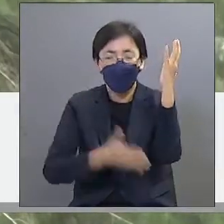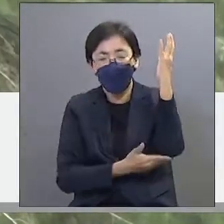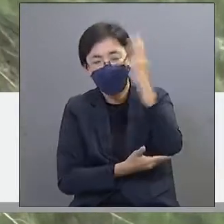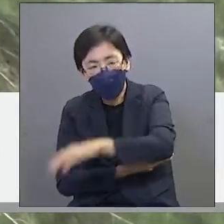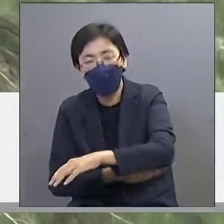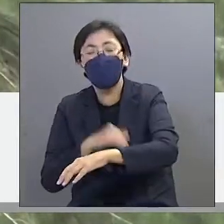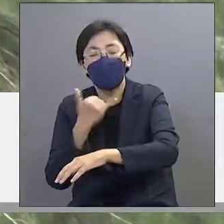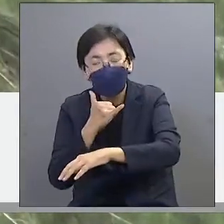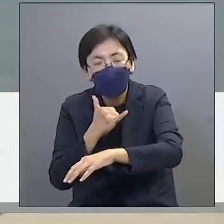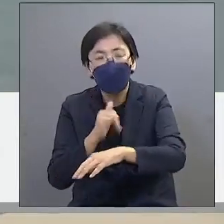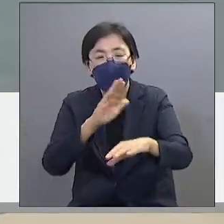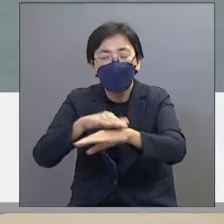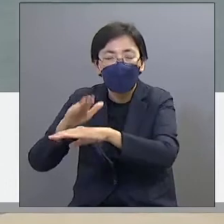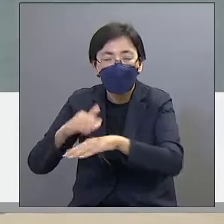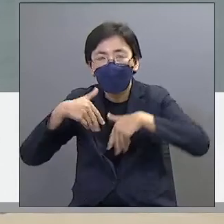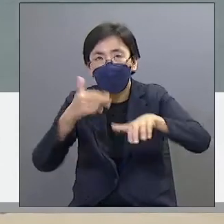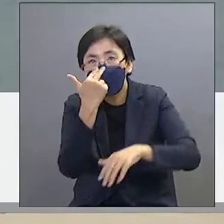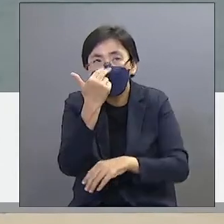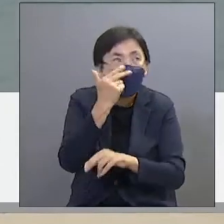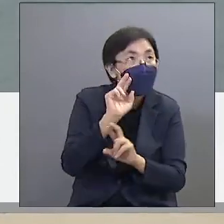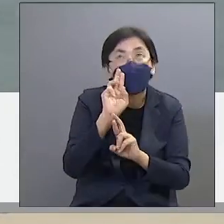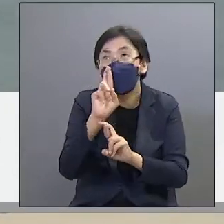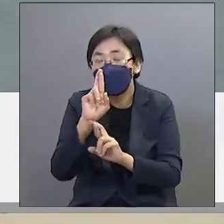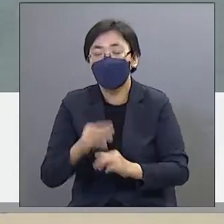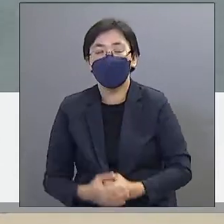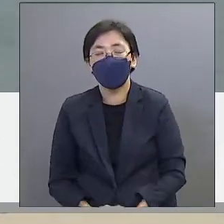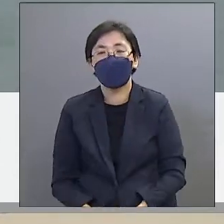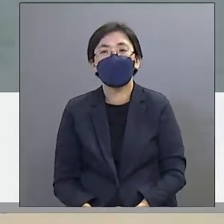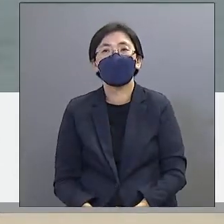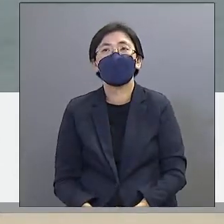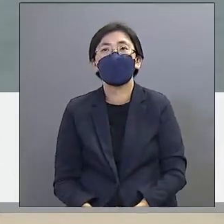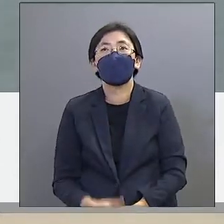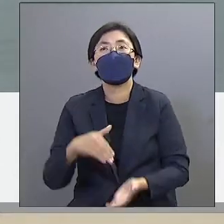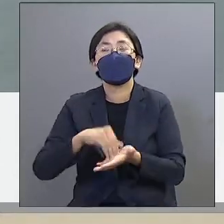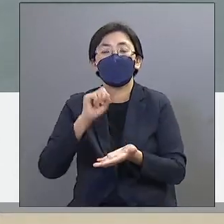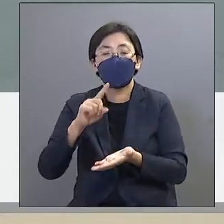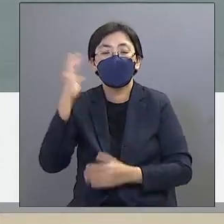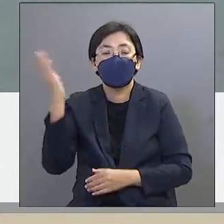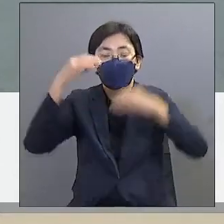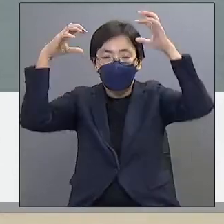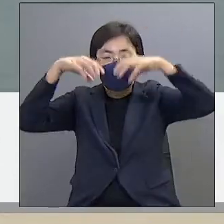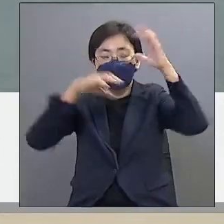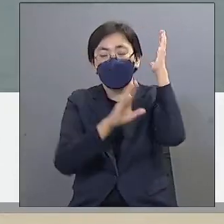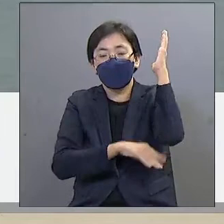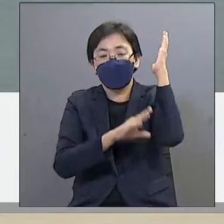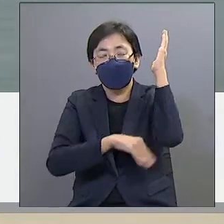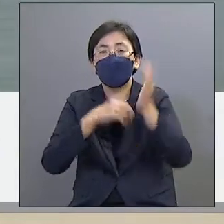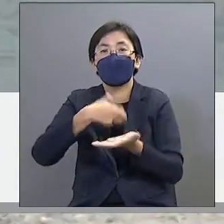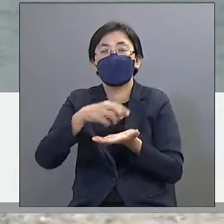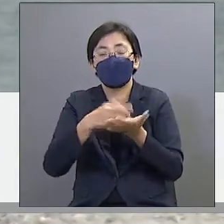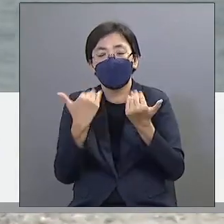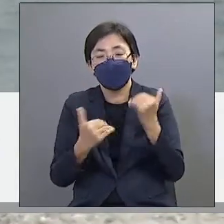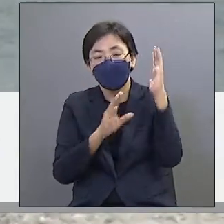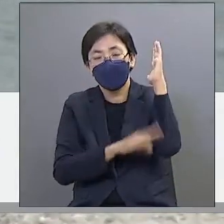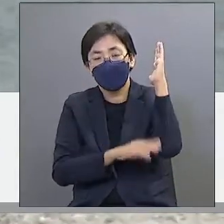ที่จะหักโค่นดังนั้นก็ต้องเตือนประชาชนและนักท่องเที่ยวค่ะทางศูนย์อุตุนิยมวิทยาภาคใต้ฝั่งตะวันออกรายงานว่าบริเวณภา